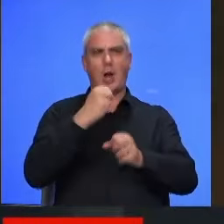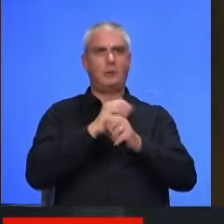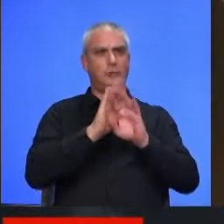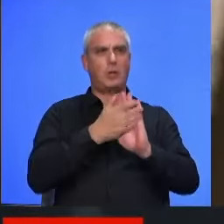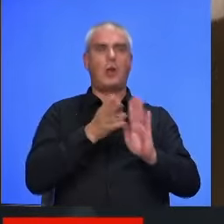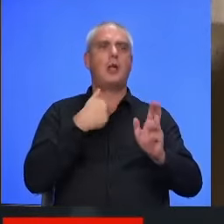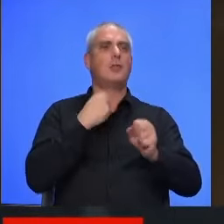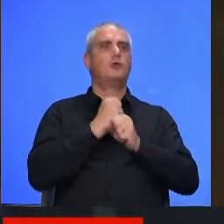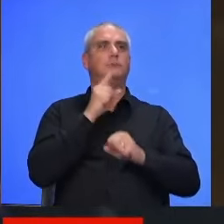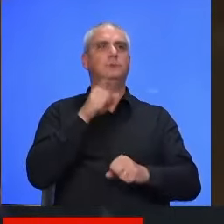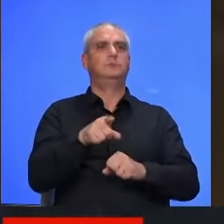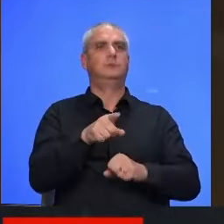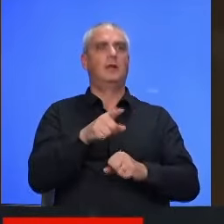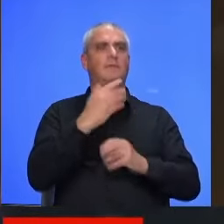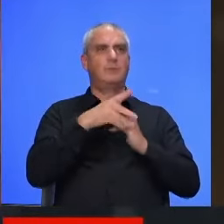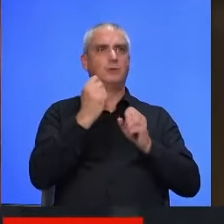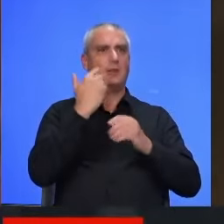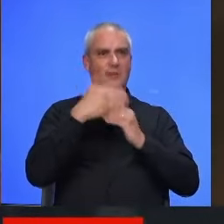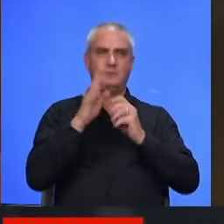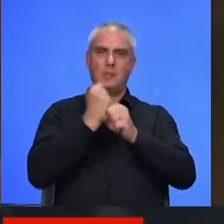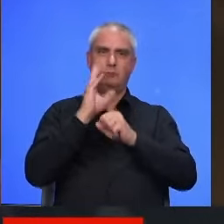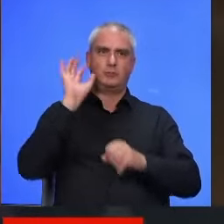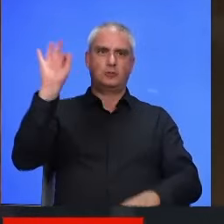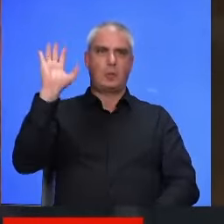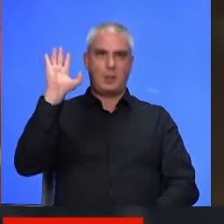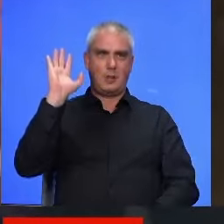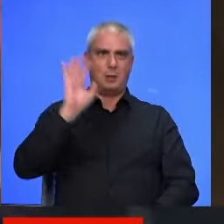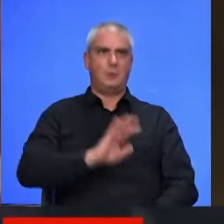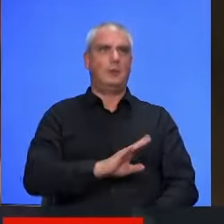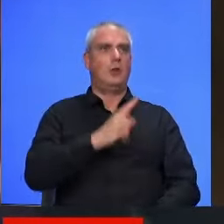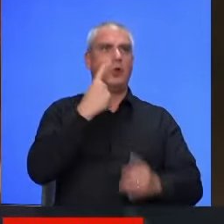עושים את זה, ובסוף אתה תפסיק לעשות את מה שלך.